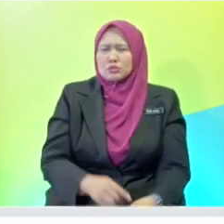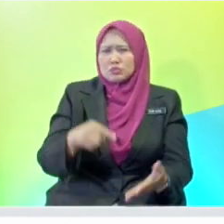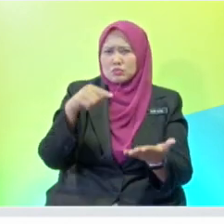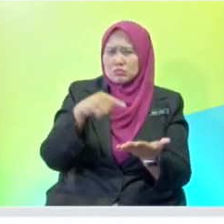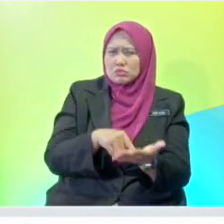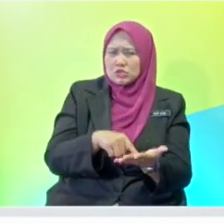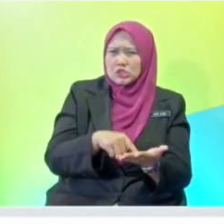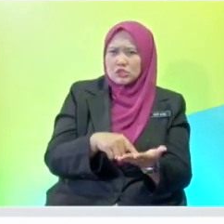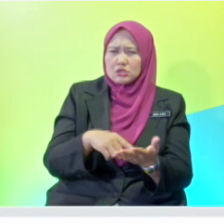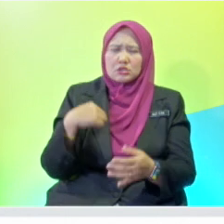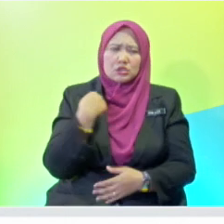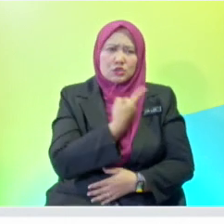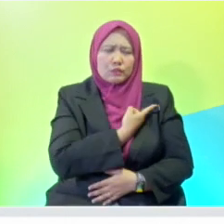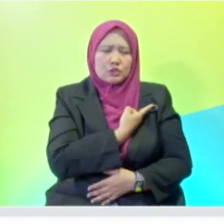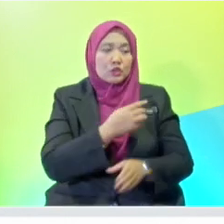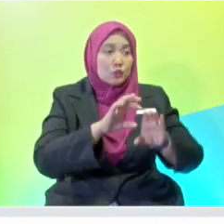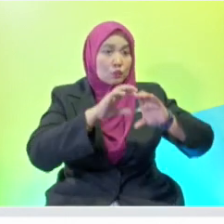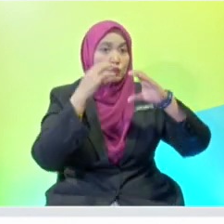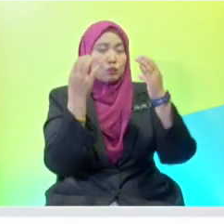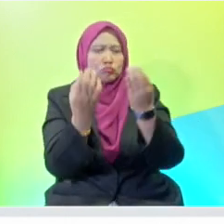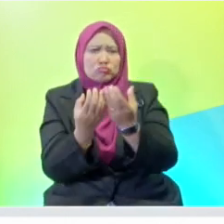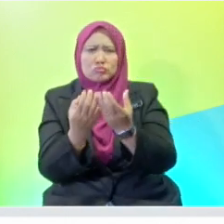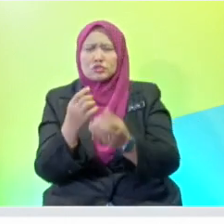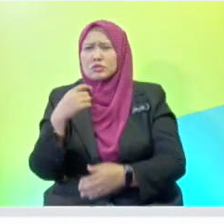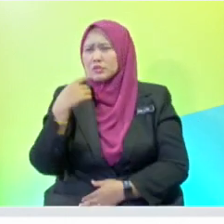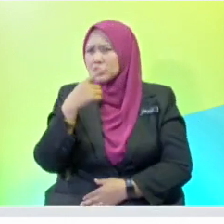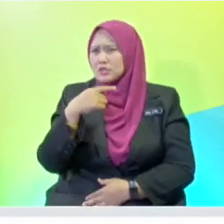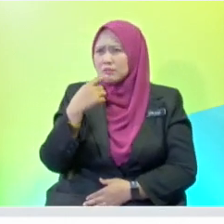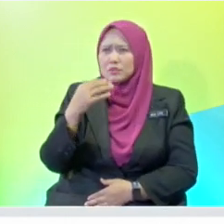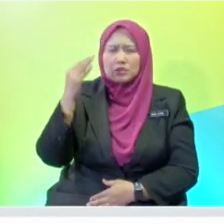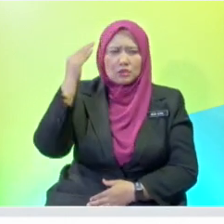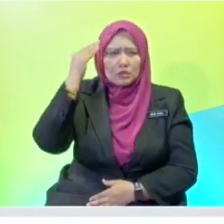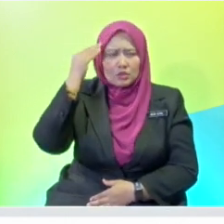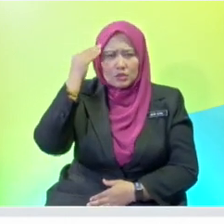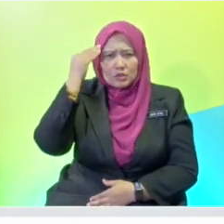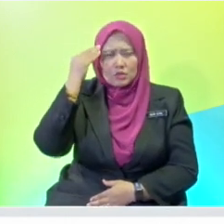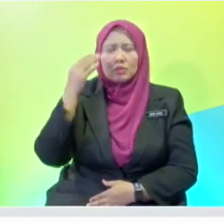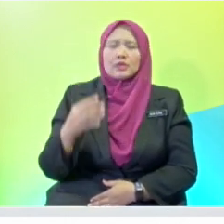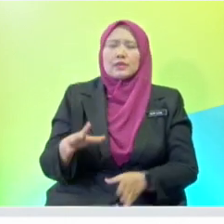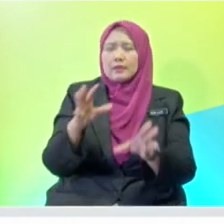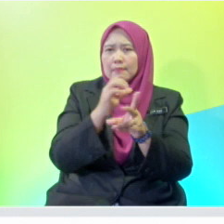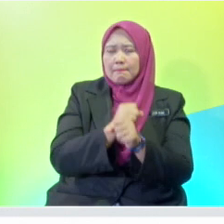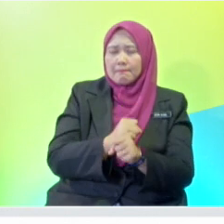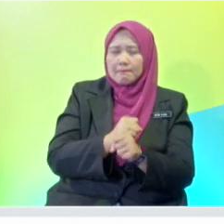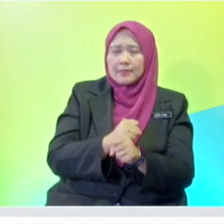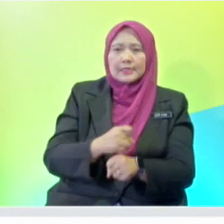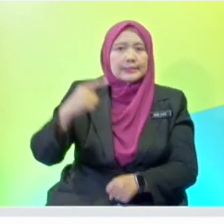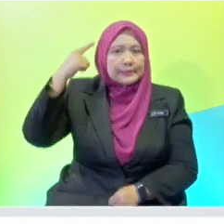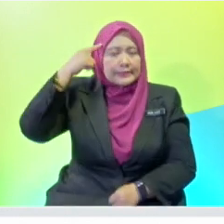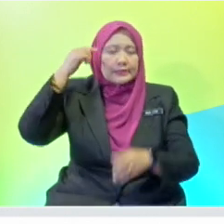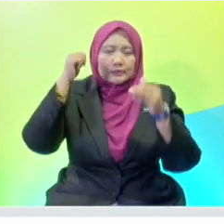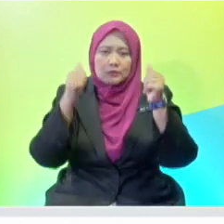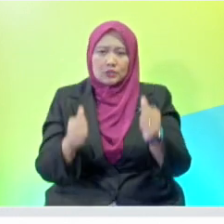mengkategorikan individu-individu yang yang punya iri siku tinggi mengalami dimensi oleh itu kita